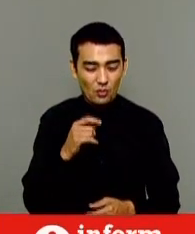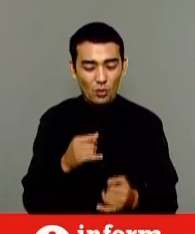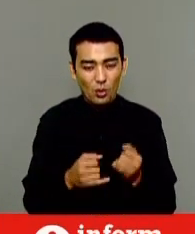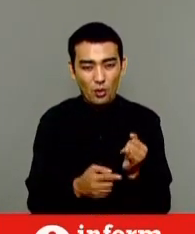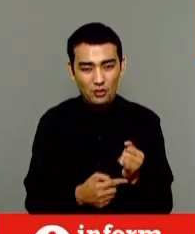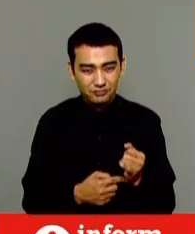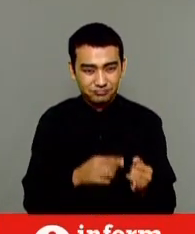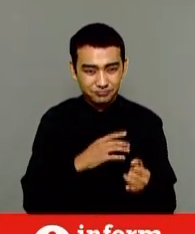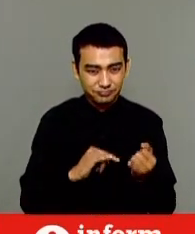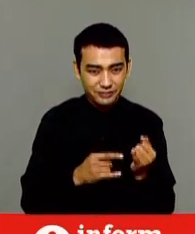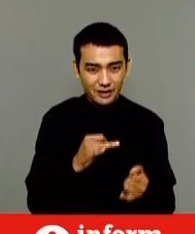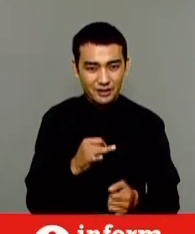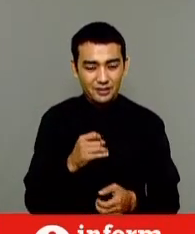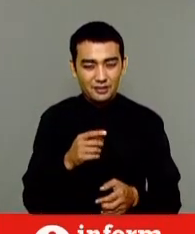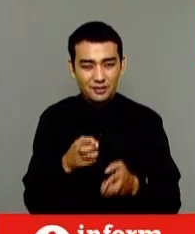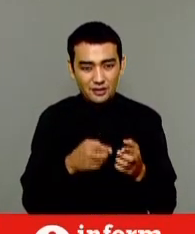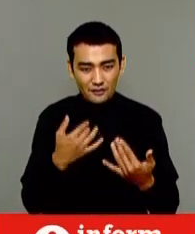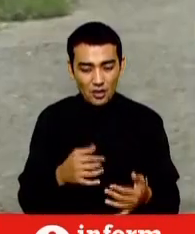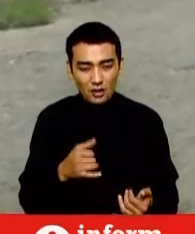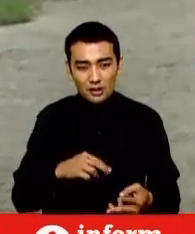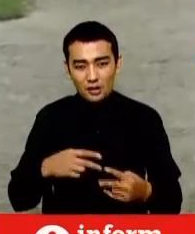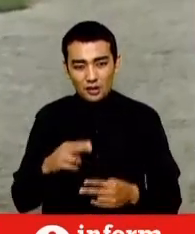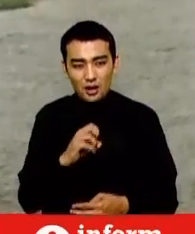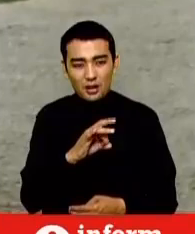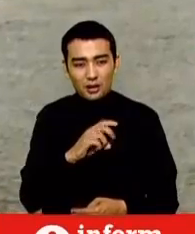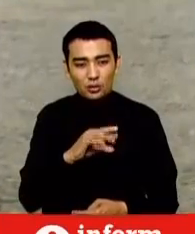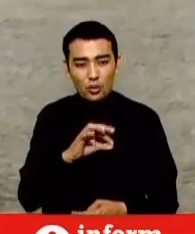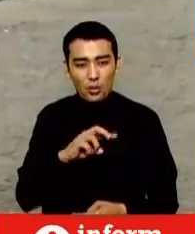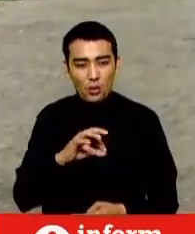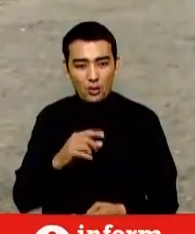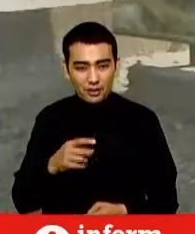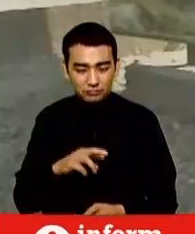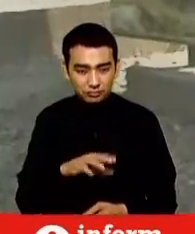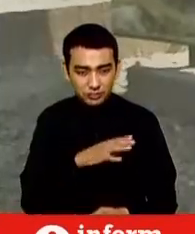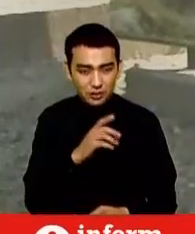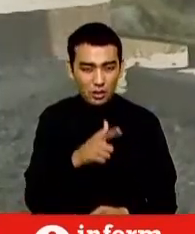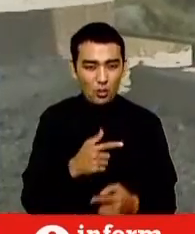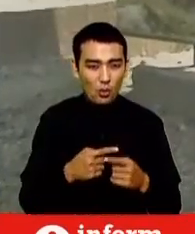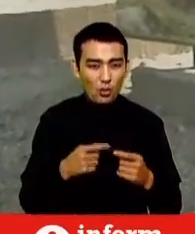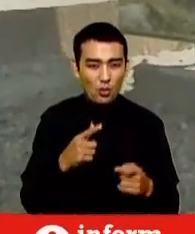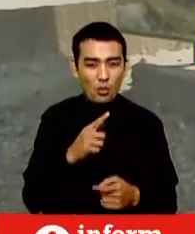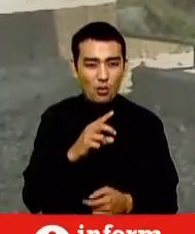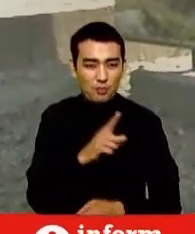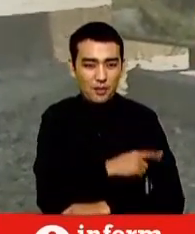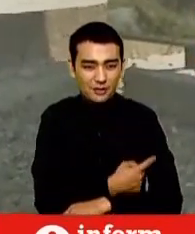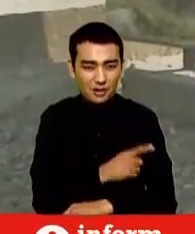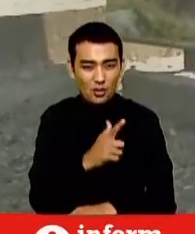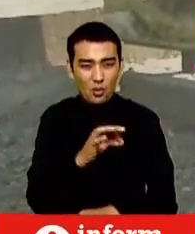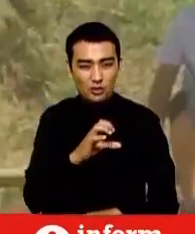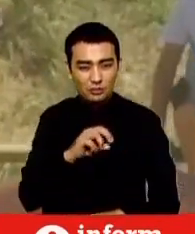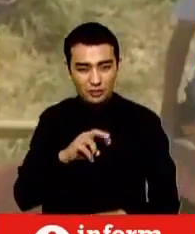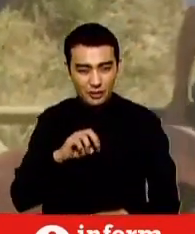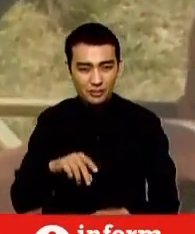ота жасап, бүгін кардиологиялық бөлімге ауысқан. Бізден кетті, госпиталға жетті деген басқарма басшылары бұдан артыққа бас ауыртпаймыз